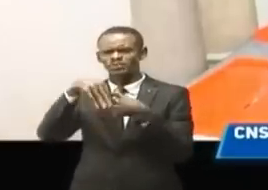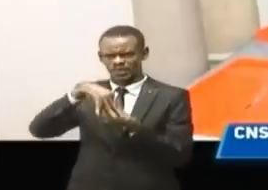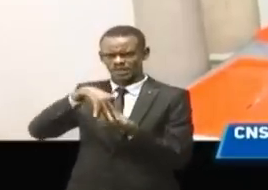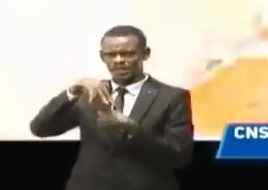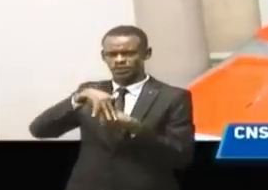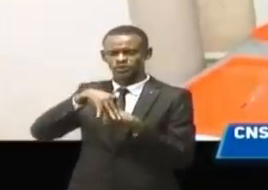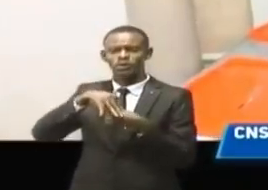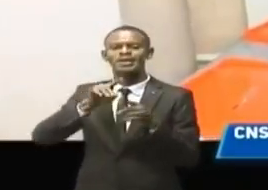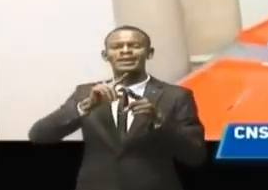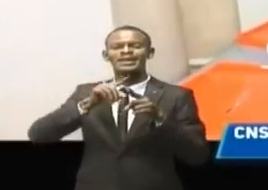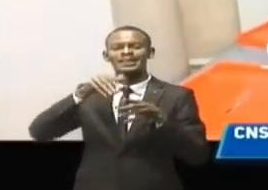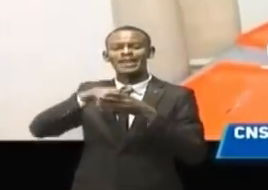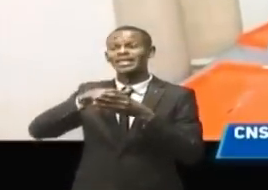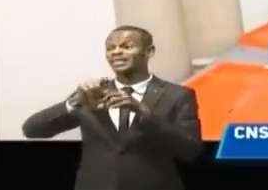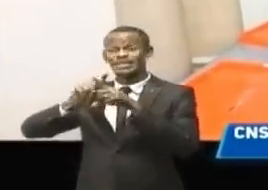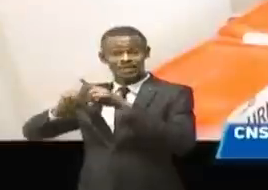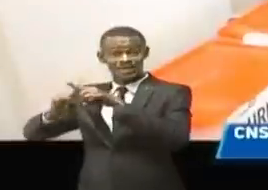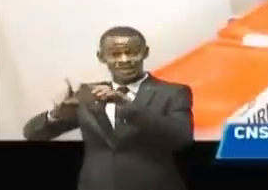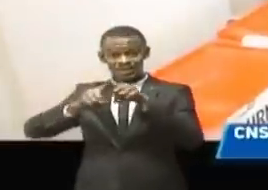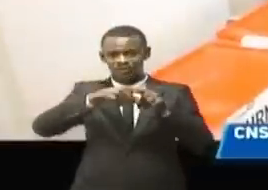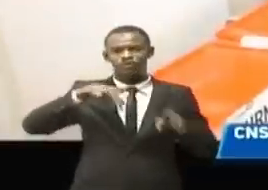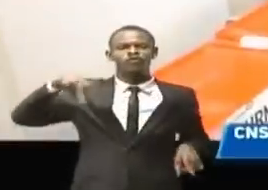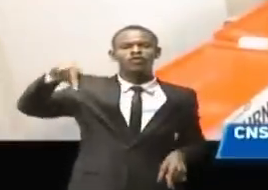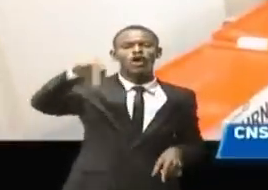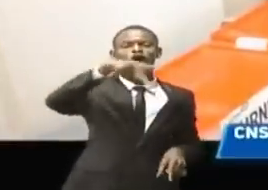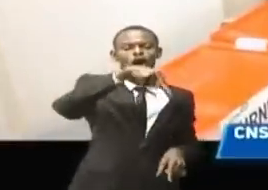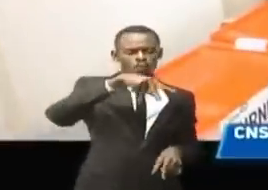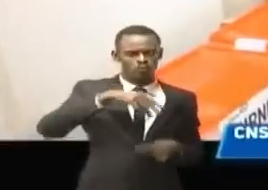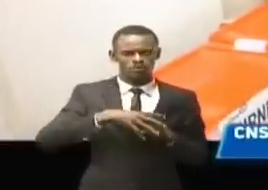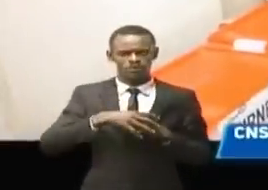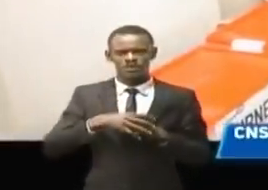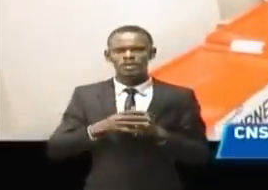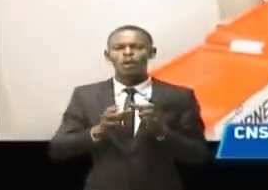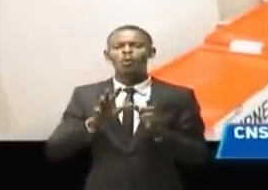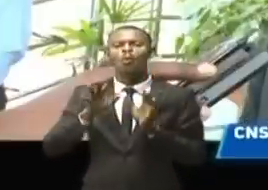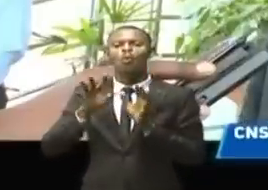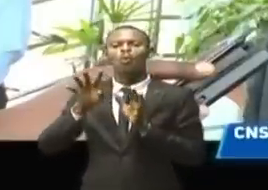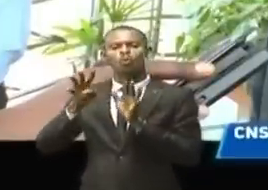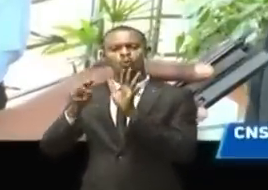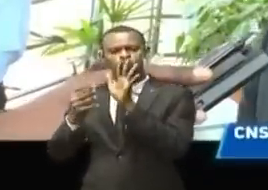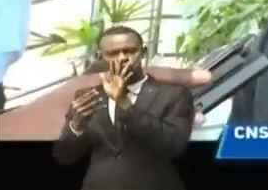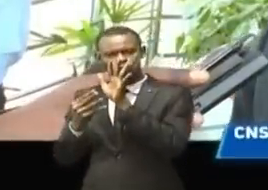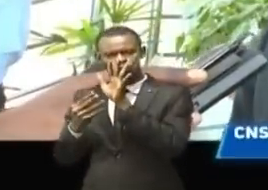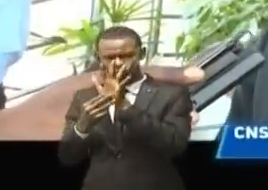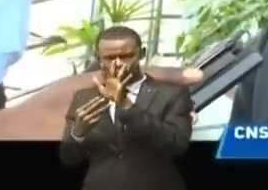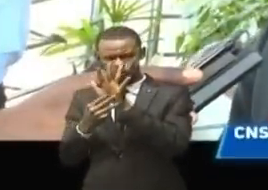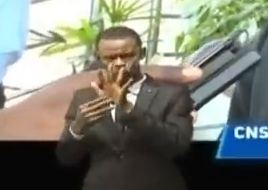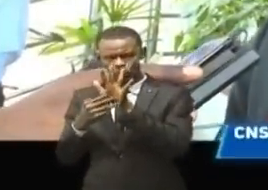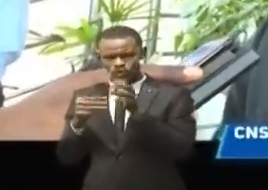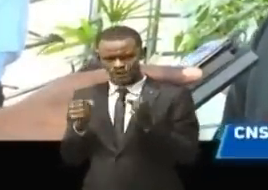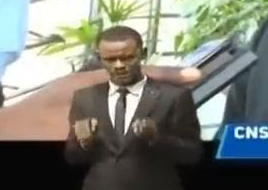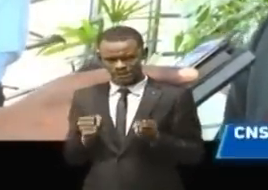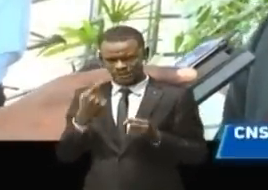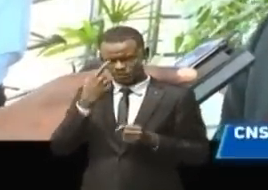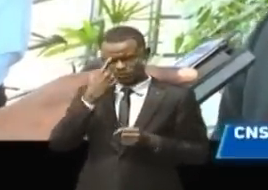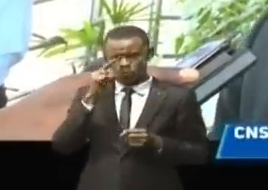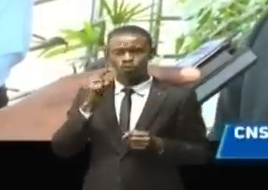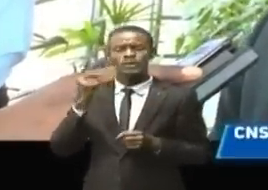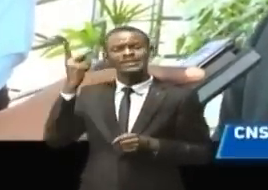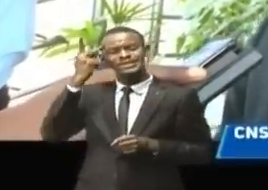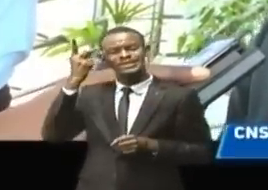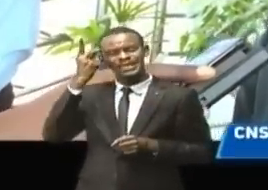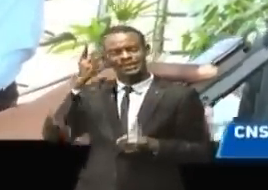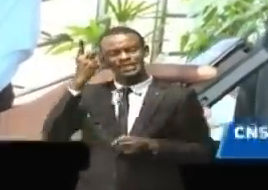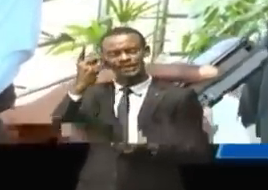différentes organisations de la CNSS, dont 8 au niveau de la direction générale. Pour l'ensemble de la CNSS,